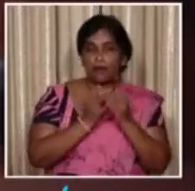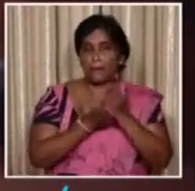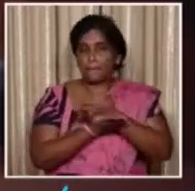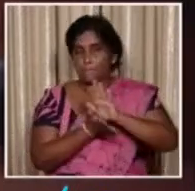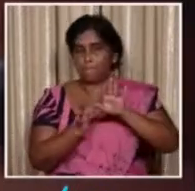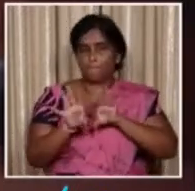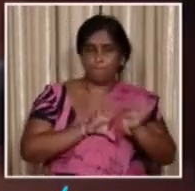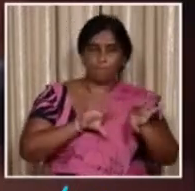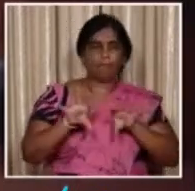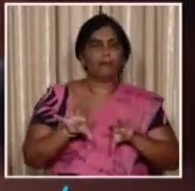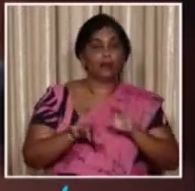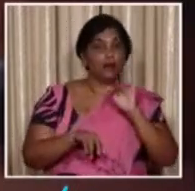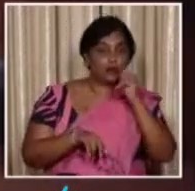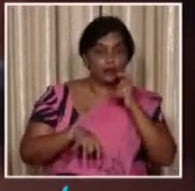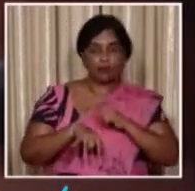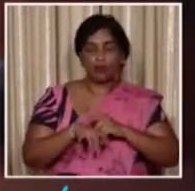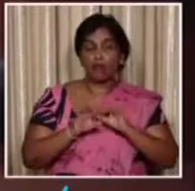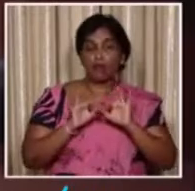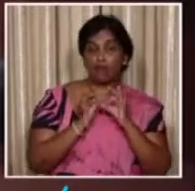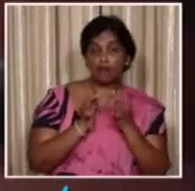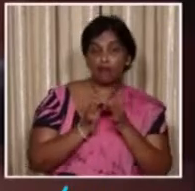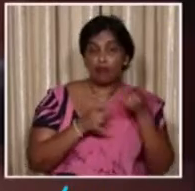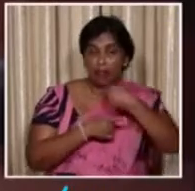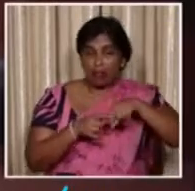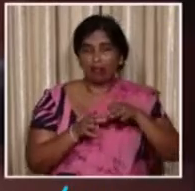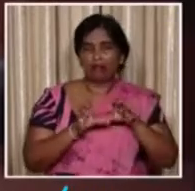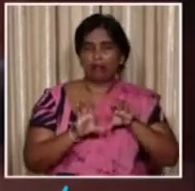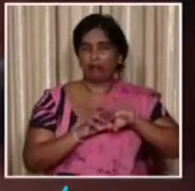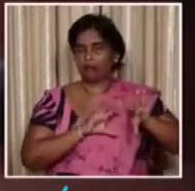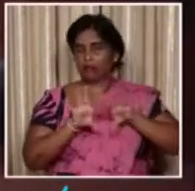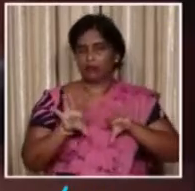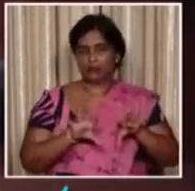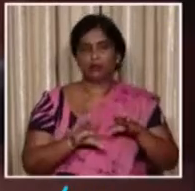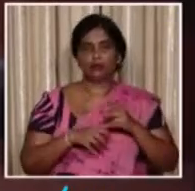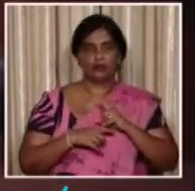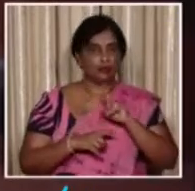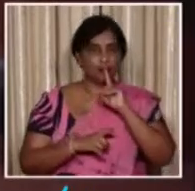हिटिया समारवीट एकम पौल बेदिल हिटिया एक